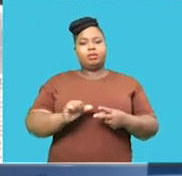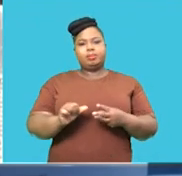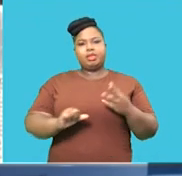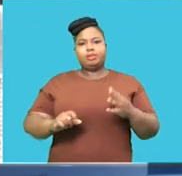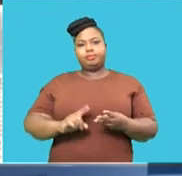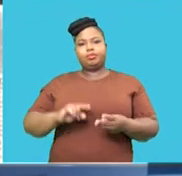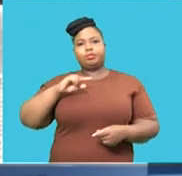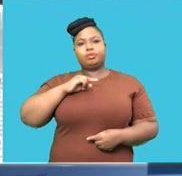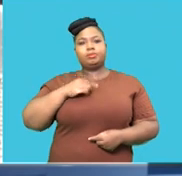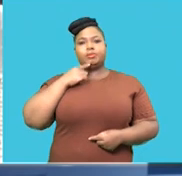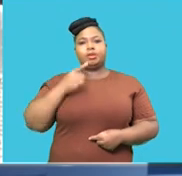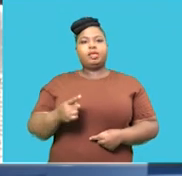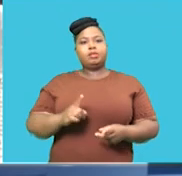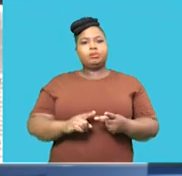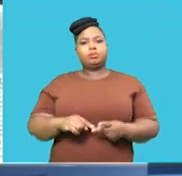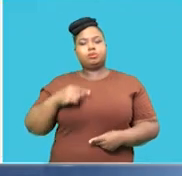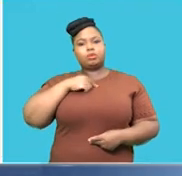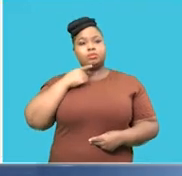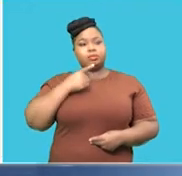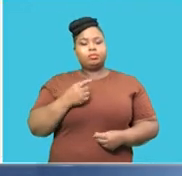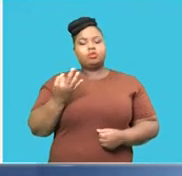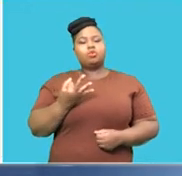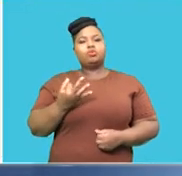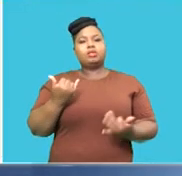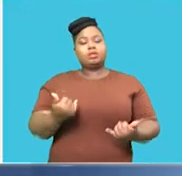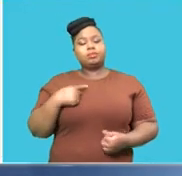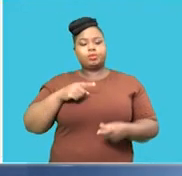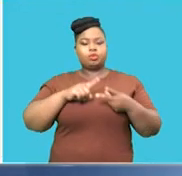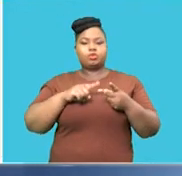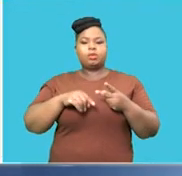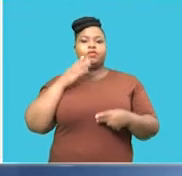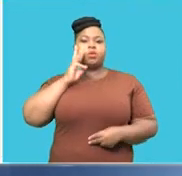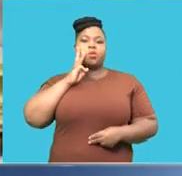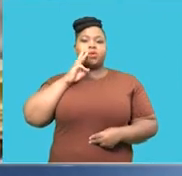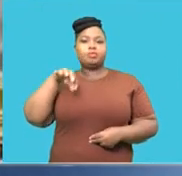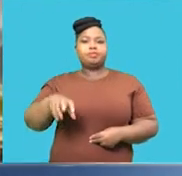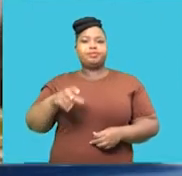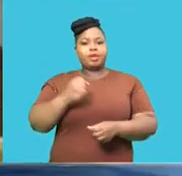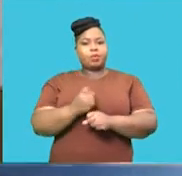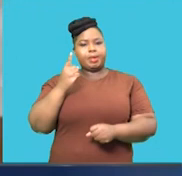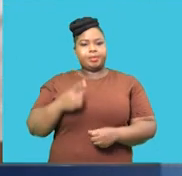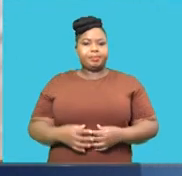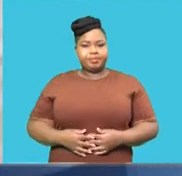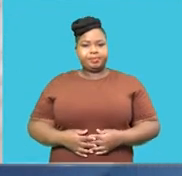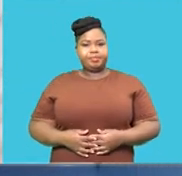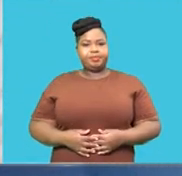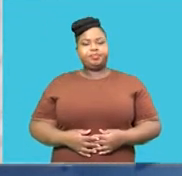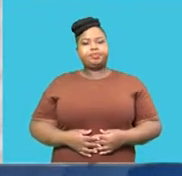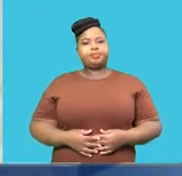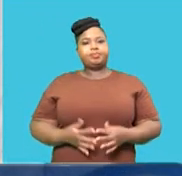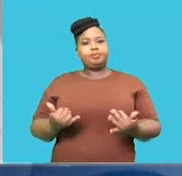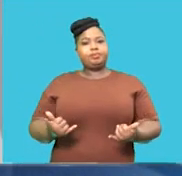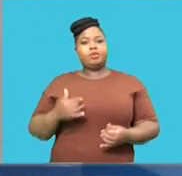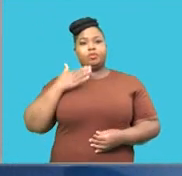se phethwa molemong wa ho fana ka ditlamorao tshebetsong ya phepelo le poloko ya metsi provinsing ya Gauteng. Molaodi